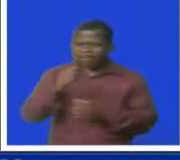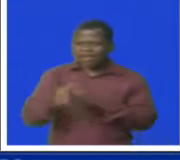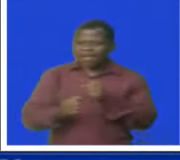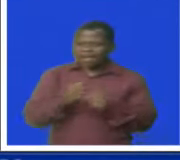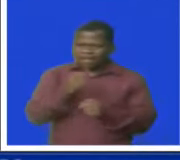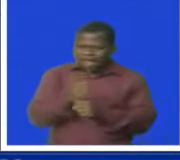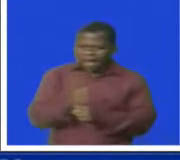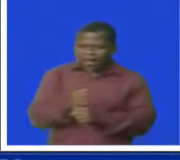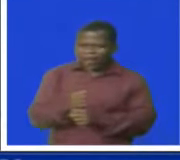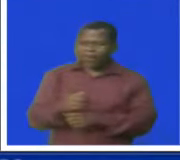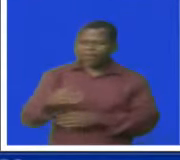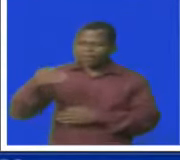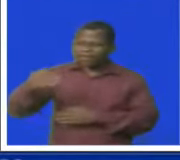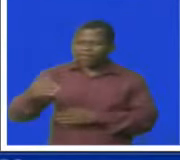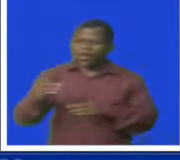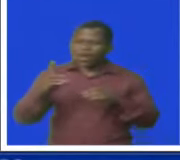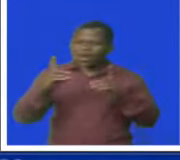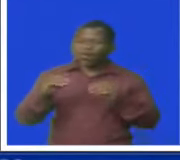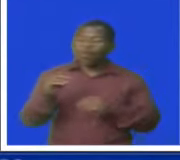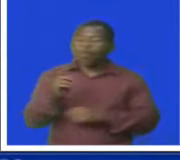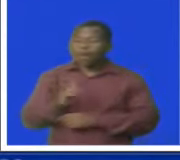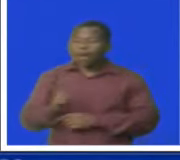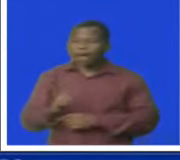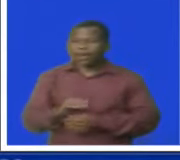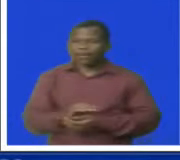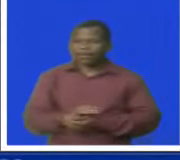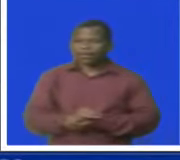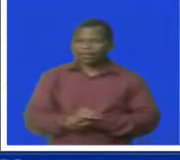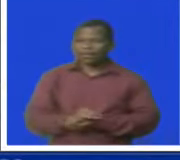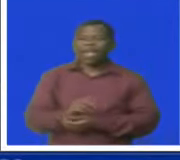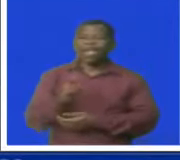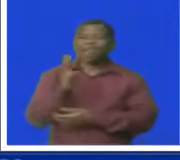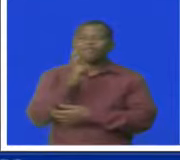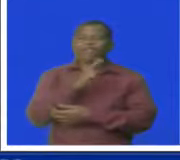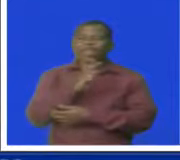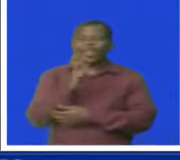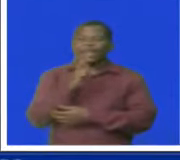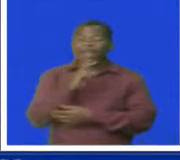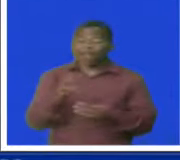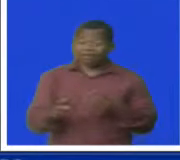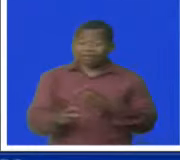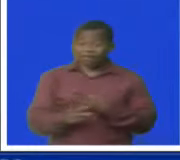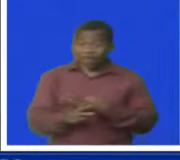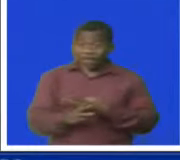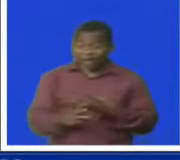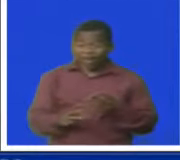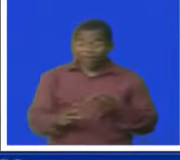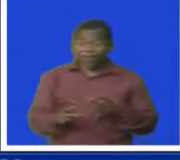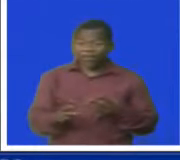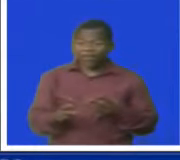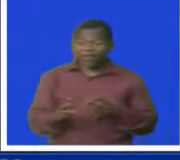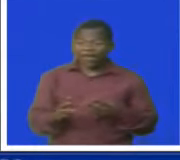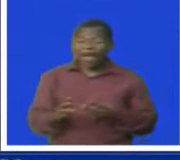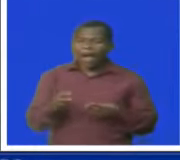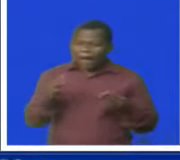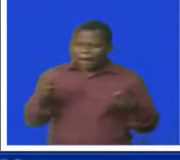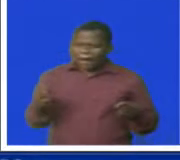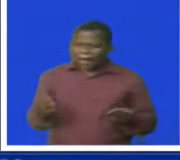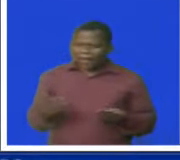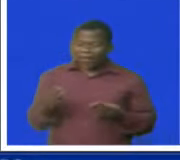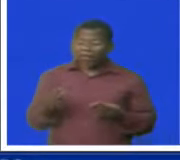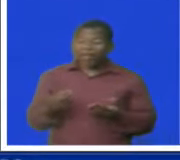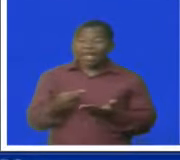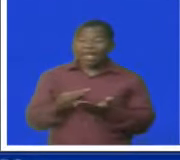sidabe senda ini. Ngalwesihlanu kuleli viki litiko letekuhlela umnofo litawethula esiveni ukuthi linani lebantu kubhekeke